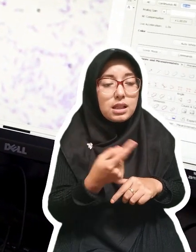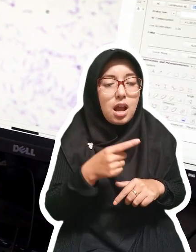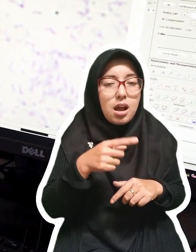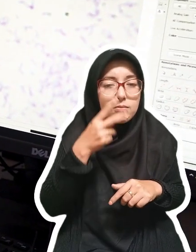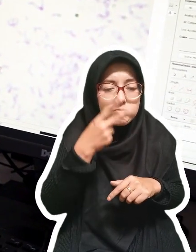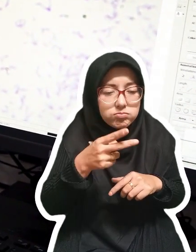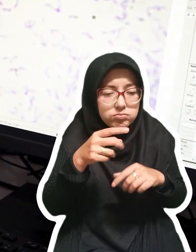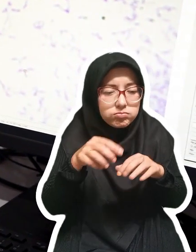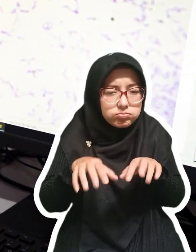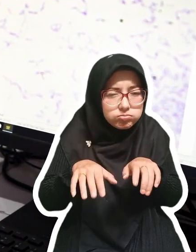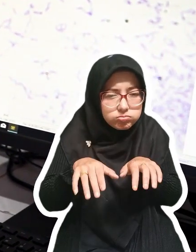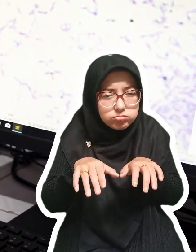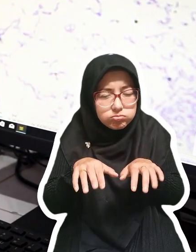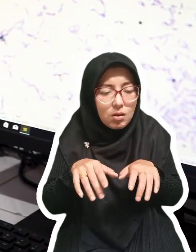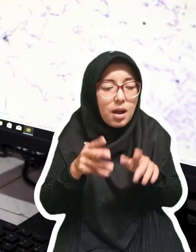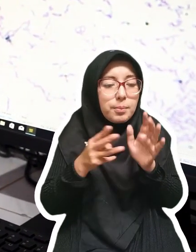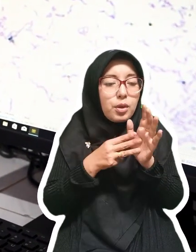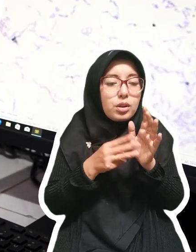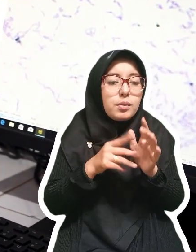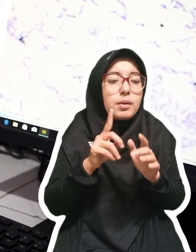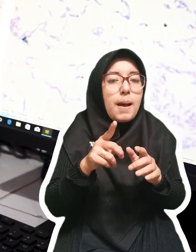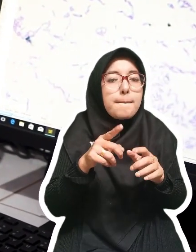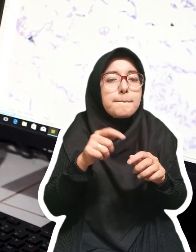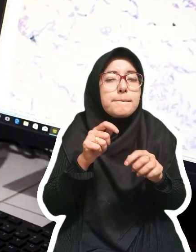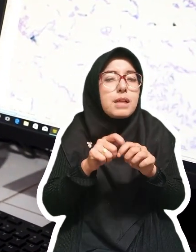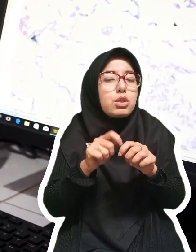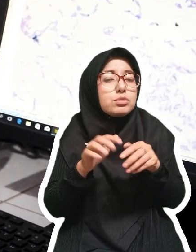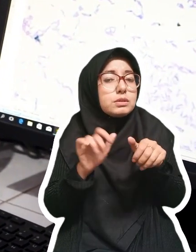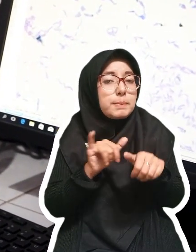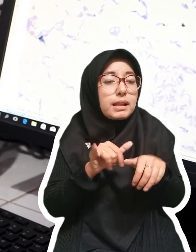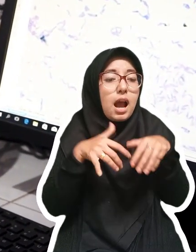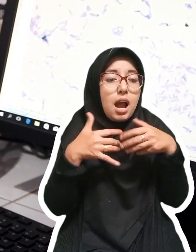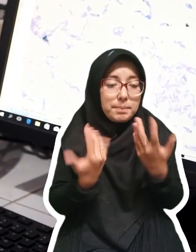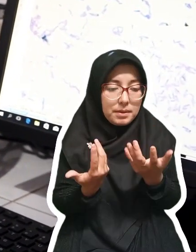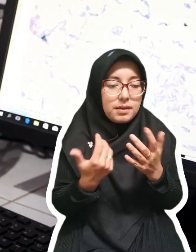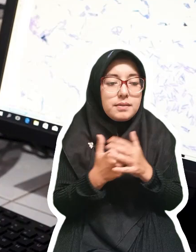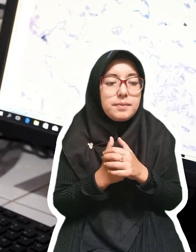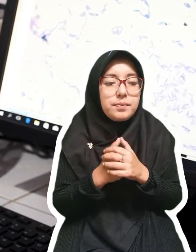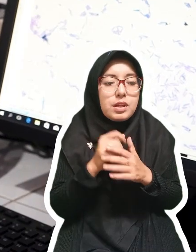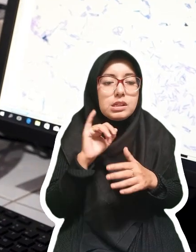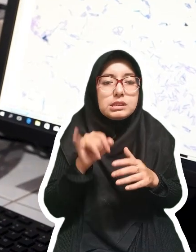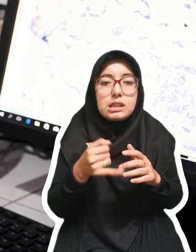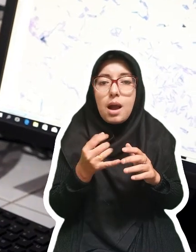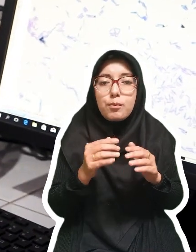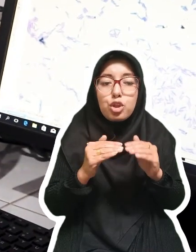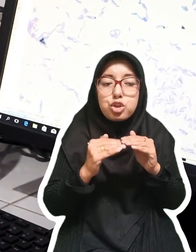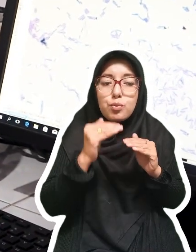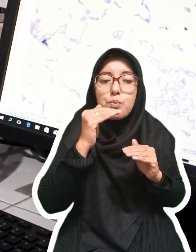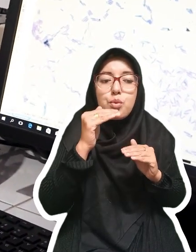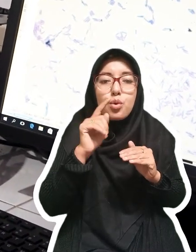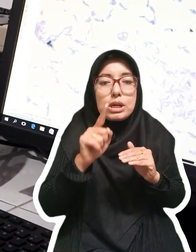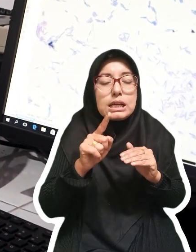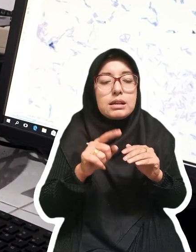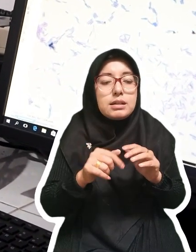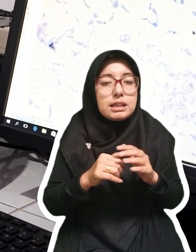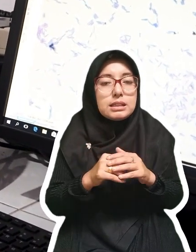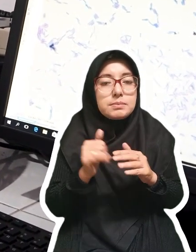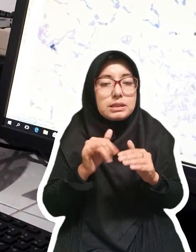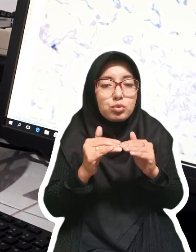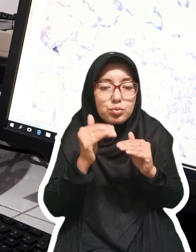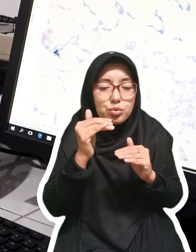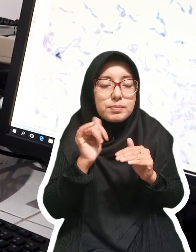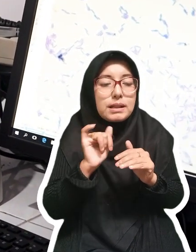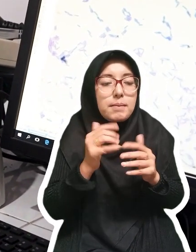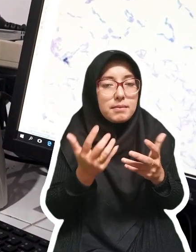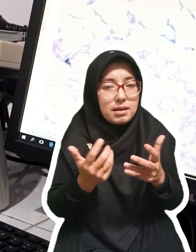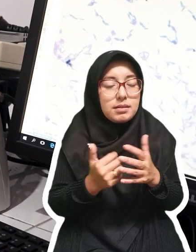secara gambaran mikroskopis terhadap bentuk dari jamur yang tumbuh di